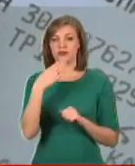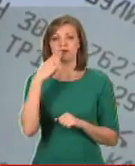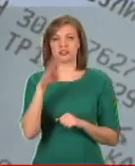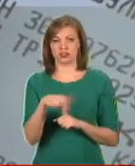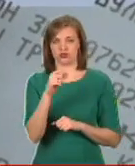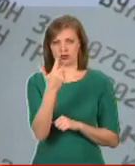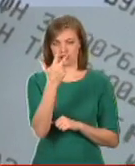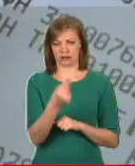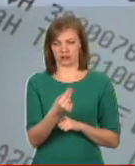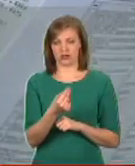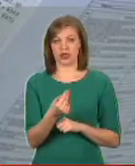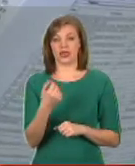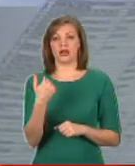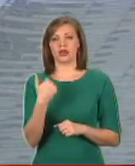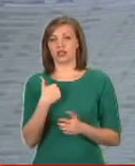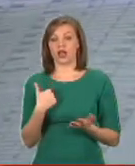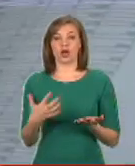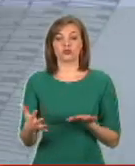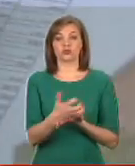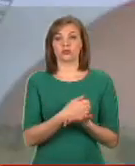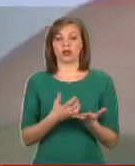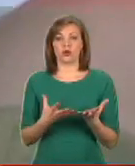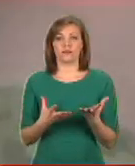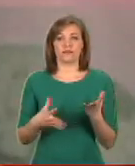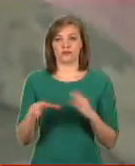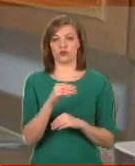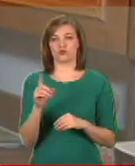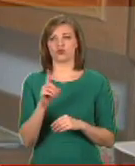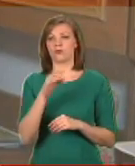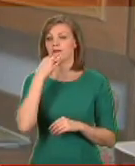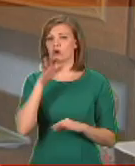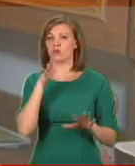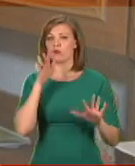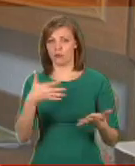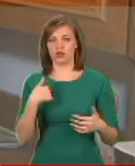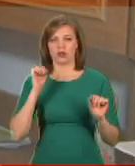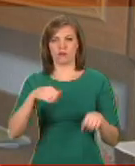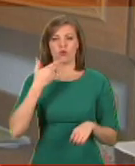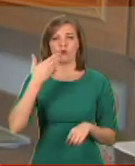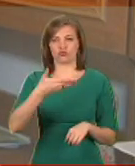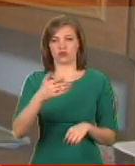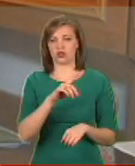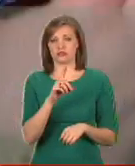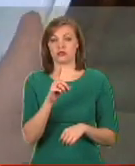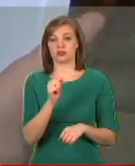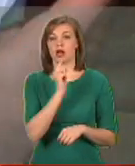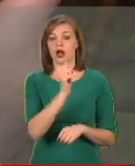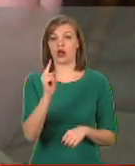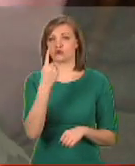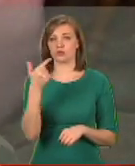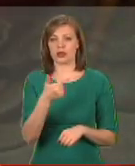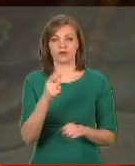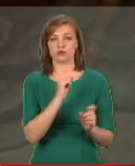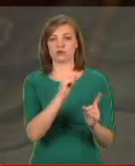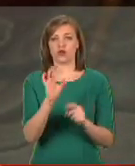вистачає на 3 дні. Я збираю все, щоб в будь-який момент я можу відчитатися за каждую гривну,